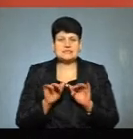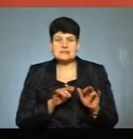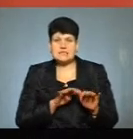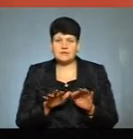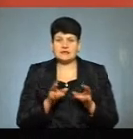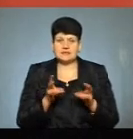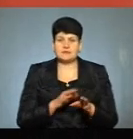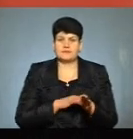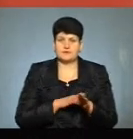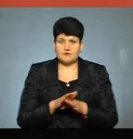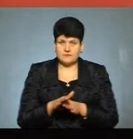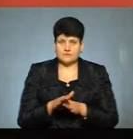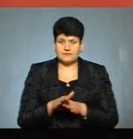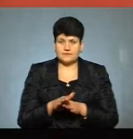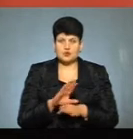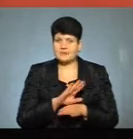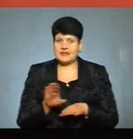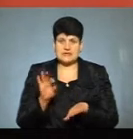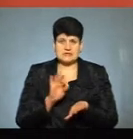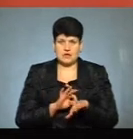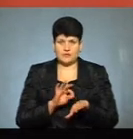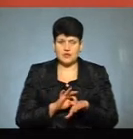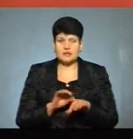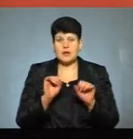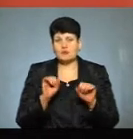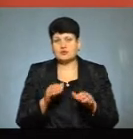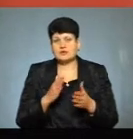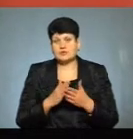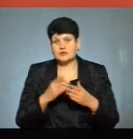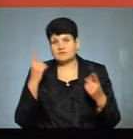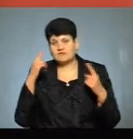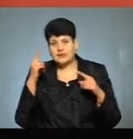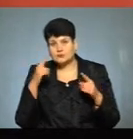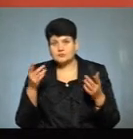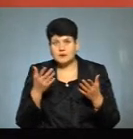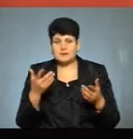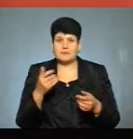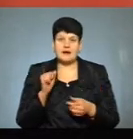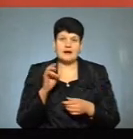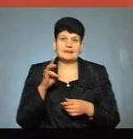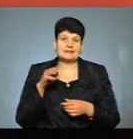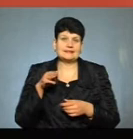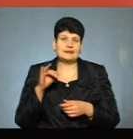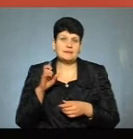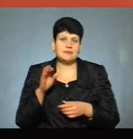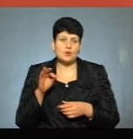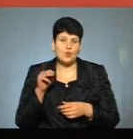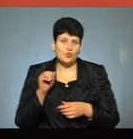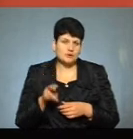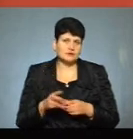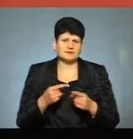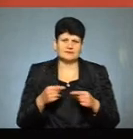треба дотримуватися, аби не захворіти, чи є, можливо, якісь міфи, так, якщо ми говоримо про антибіотики, чи і інше лікування